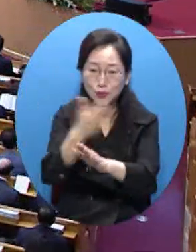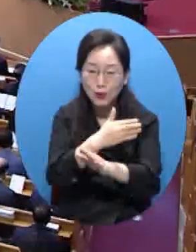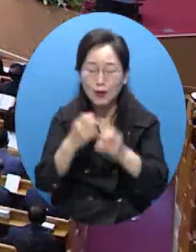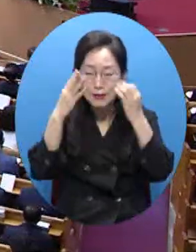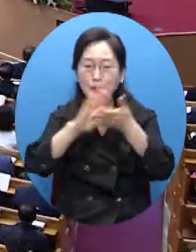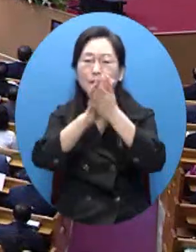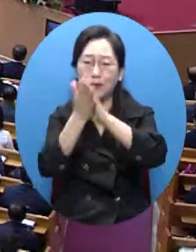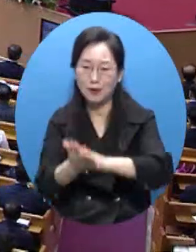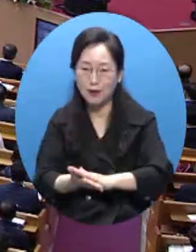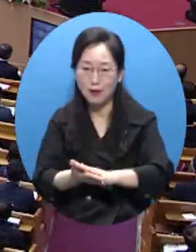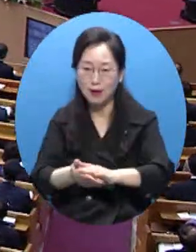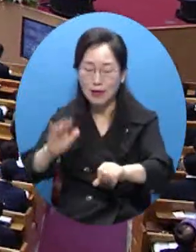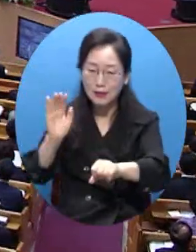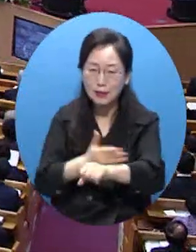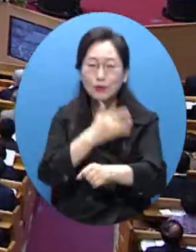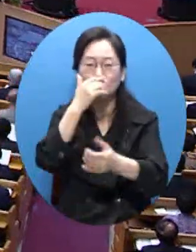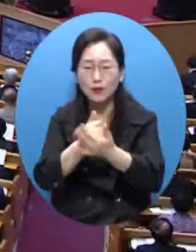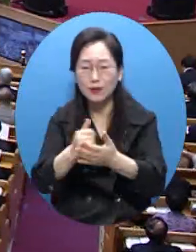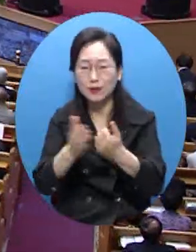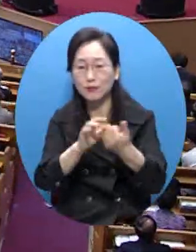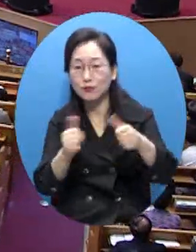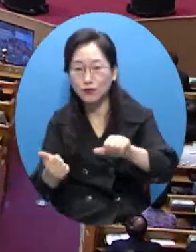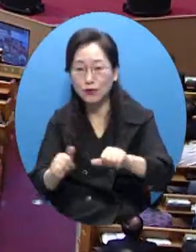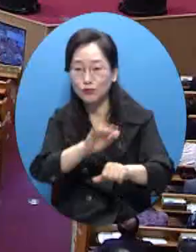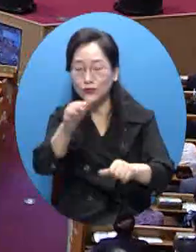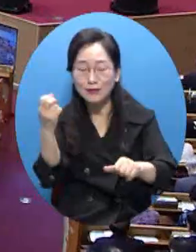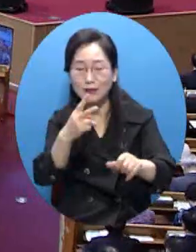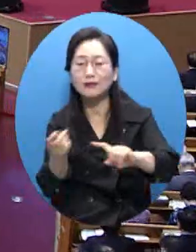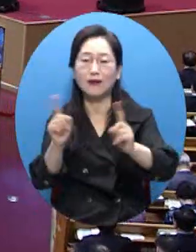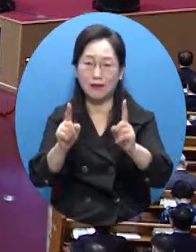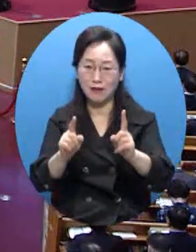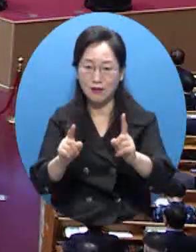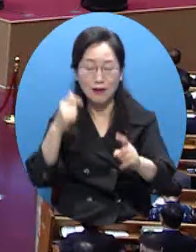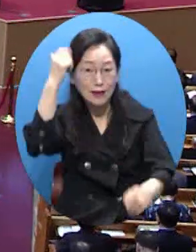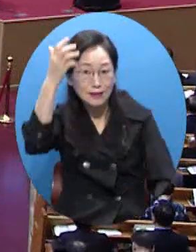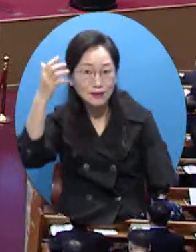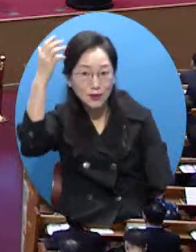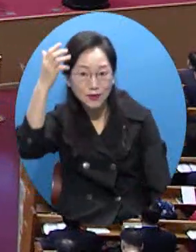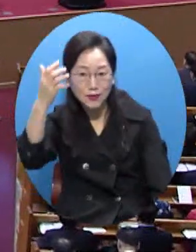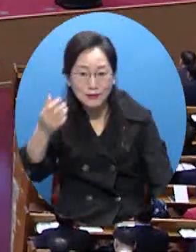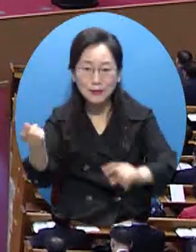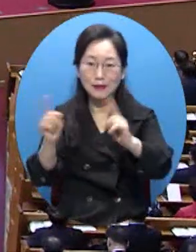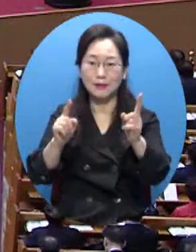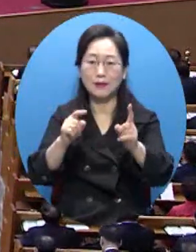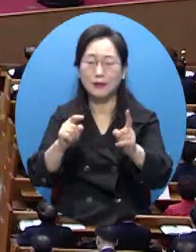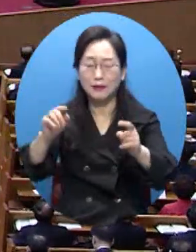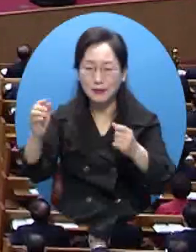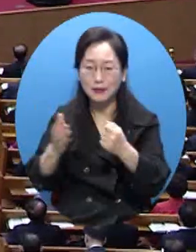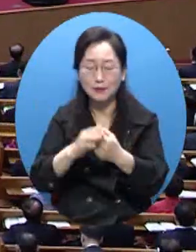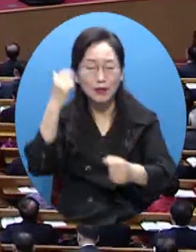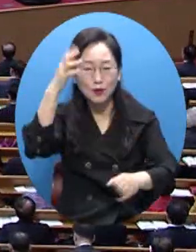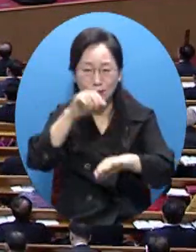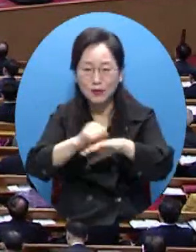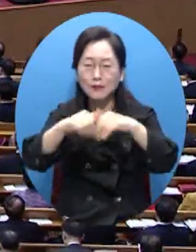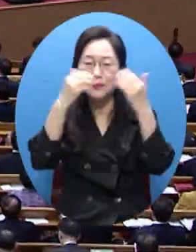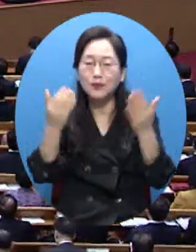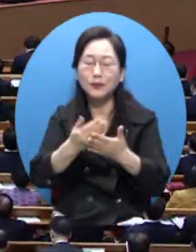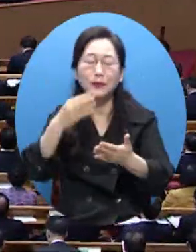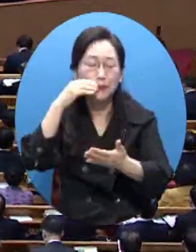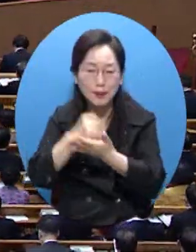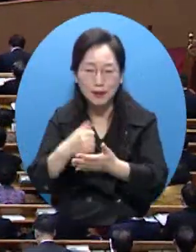허물로 죄로 죽었던 우리가 다시 살아나게 된 것입니다. 그래서 영이 살아남으로 말미암아 영혼이 잘 돼같이 범잘 되며 강건하게